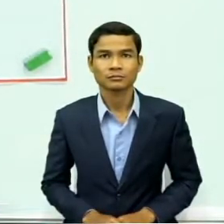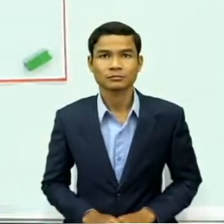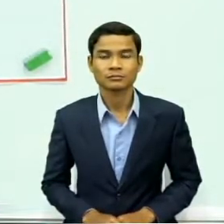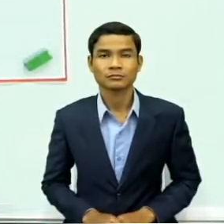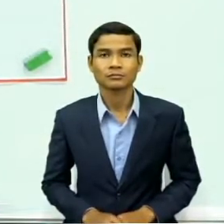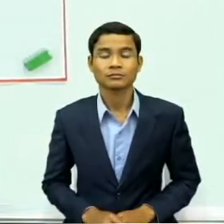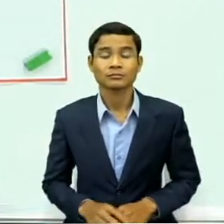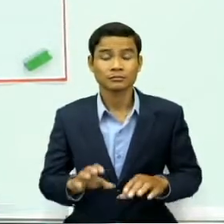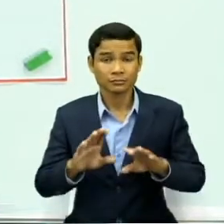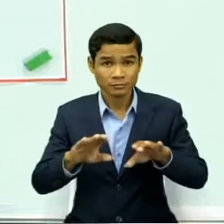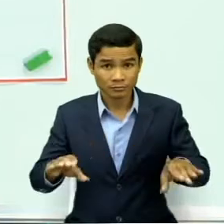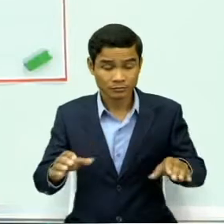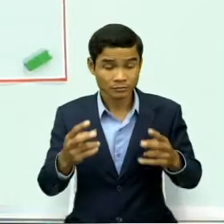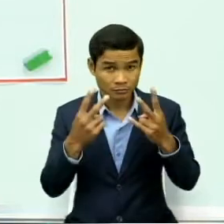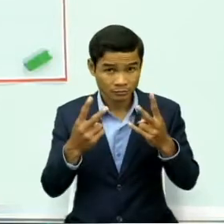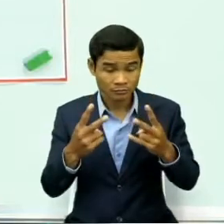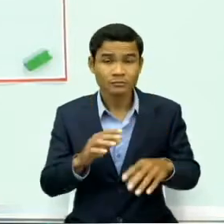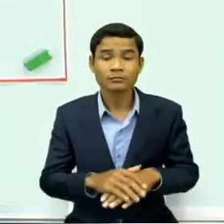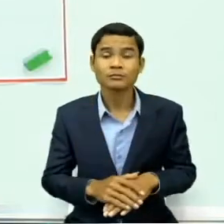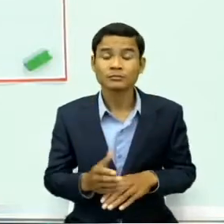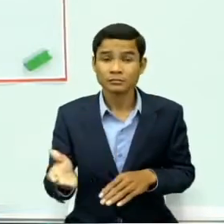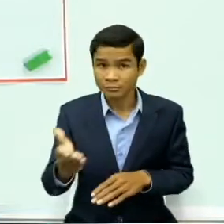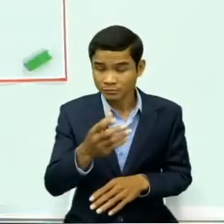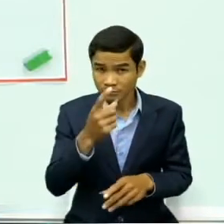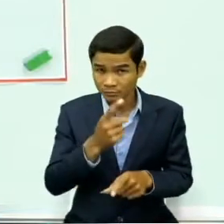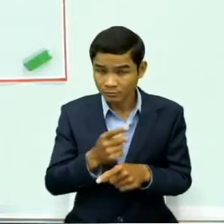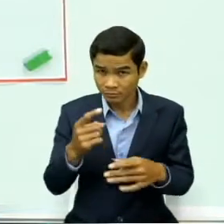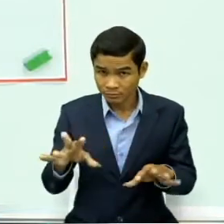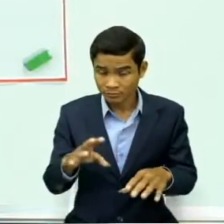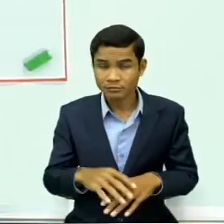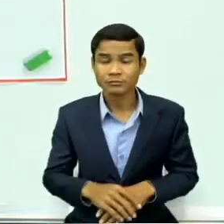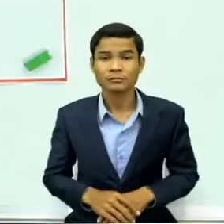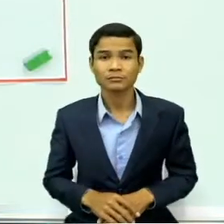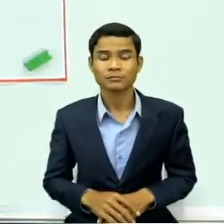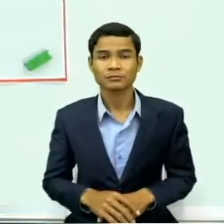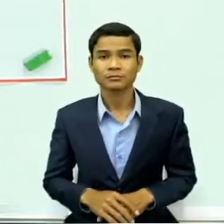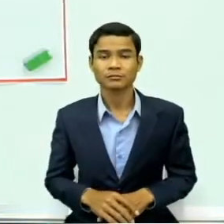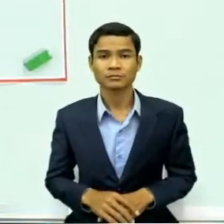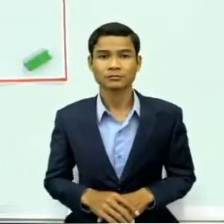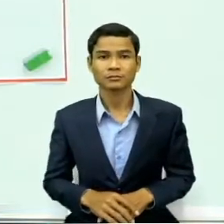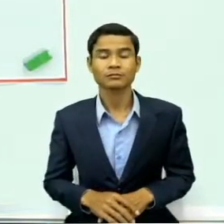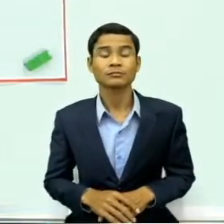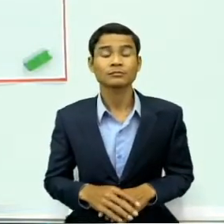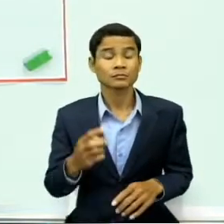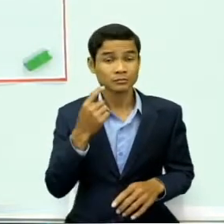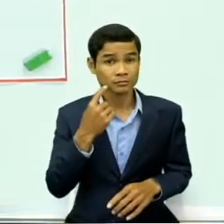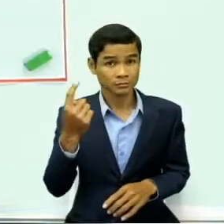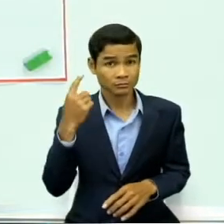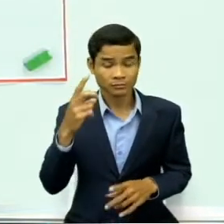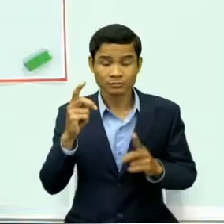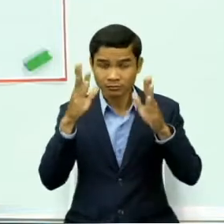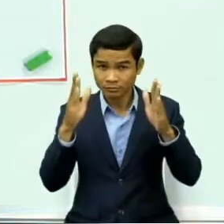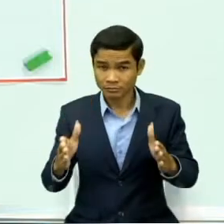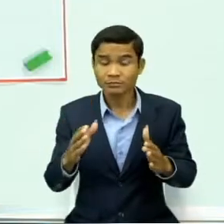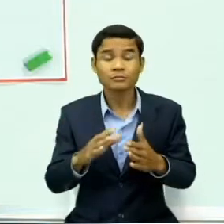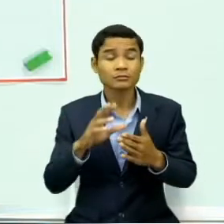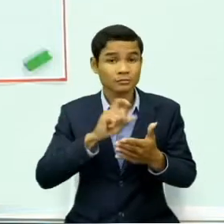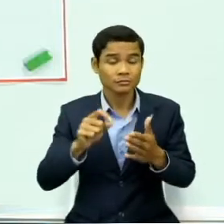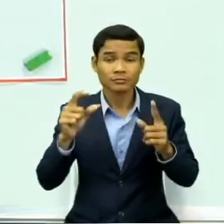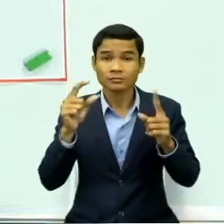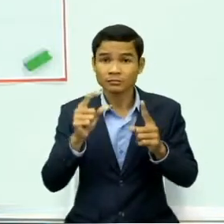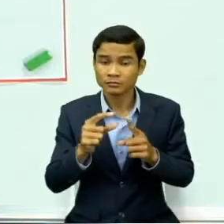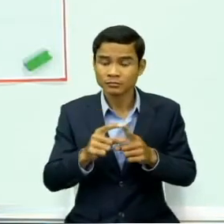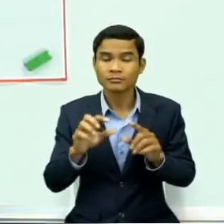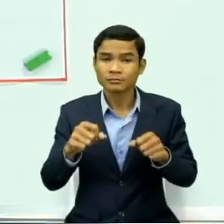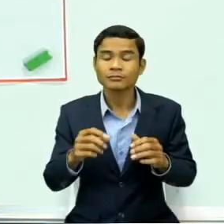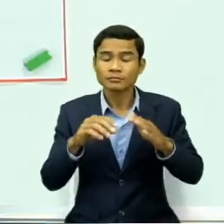Chà, con phụ tiên phụ tuật bằng tịch mớ, trong trời hơi rồi nữ. Chà, ca bị thằng em xóa mách nhạc rùa ở con, xa xe biếc.